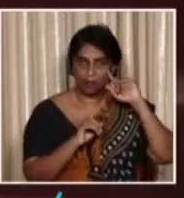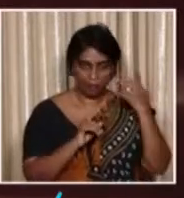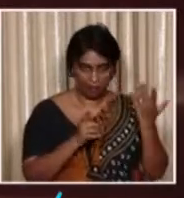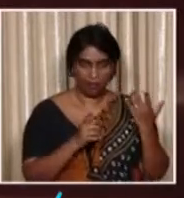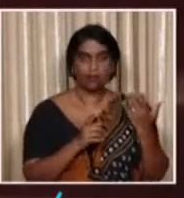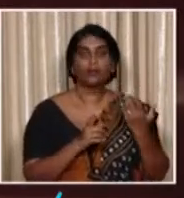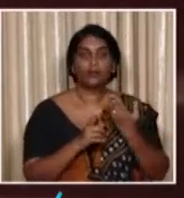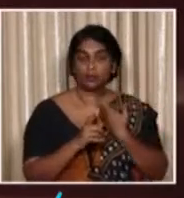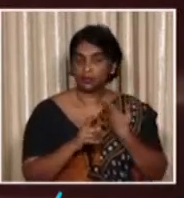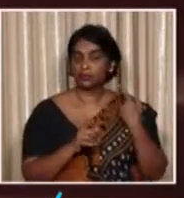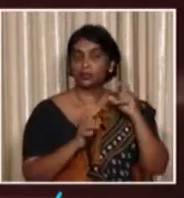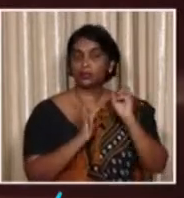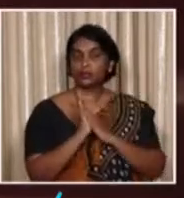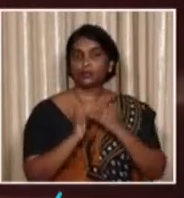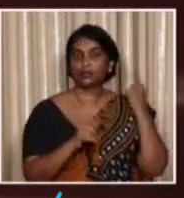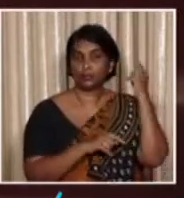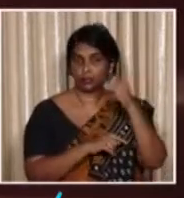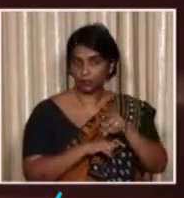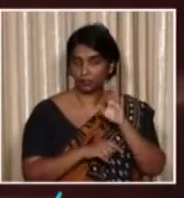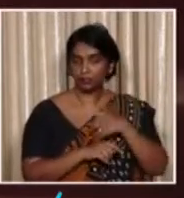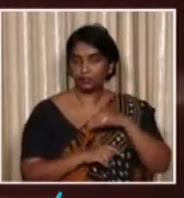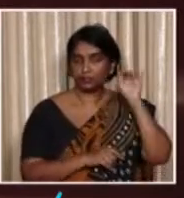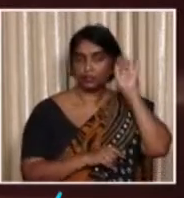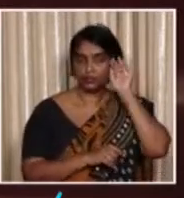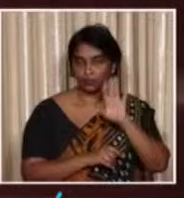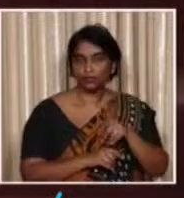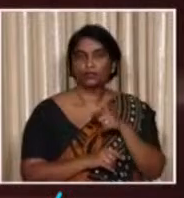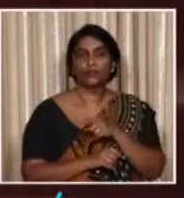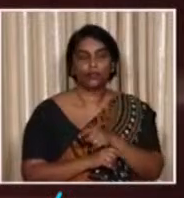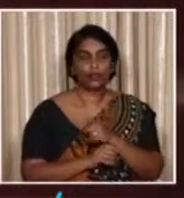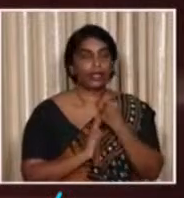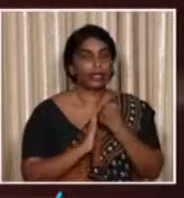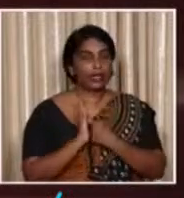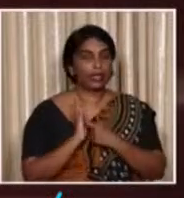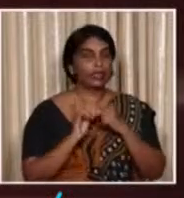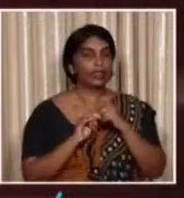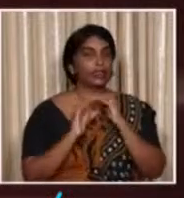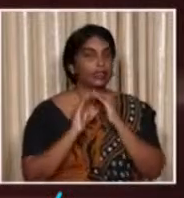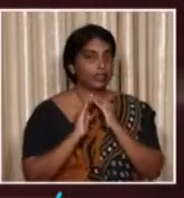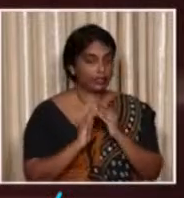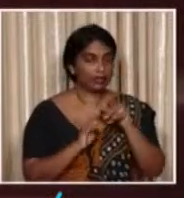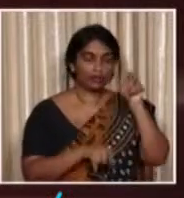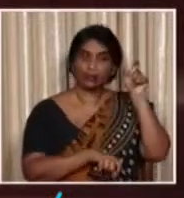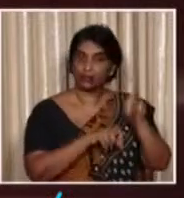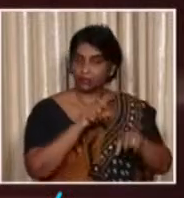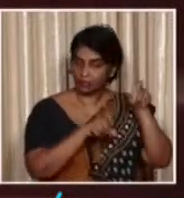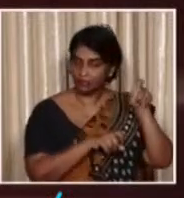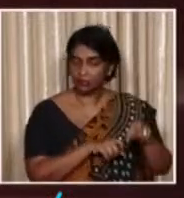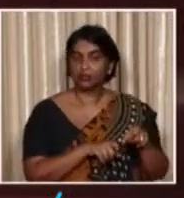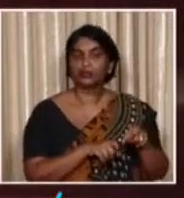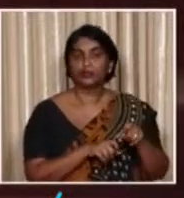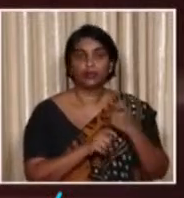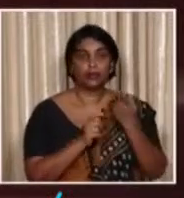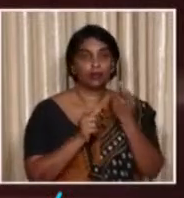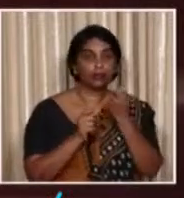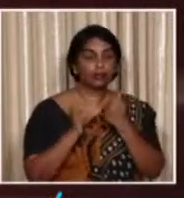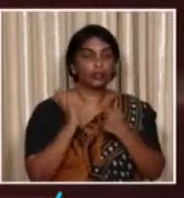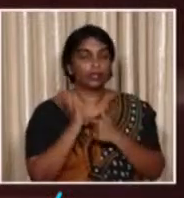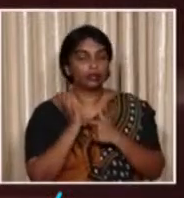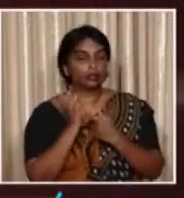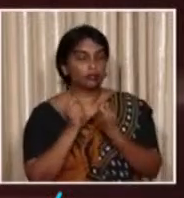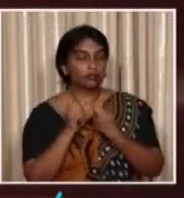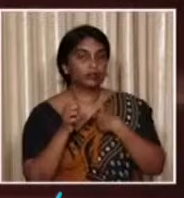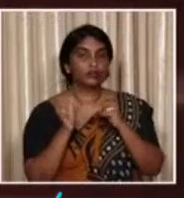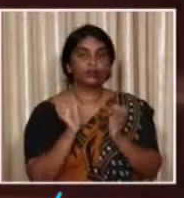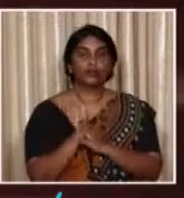අතර මා එම කමිටුවට ගිය අවස්ථාවේ දැනගත්තේ නීතිපති දෙපාර්තමේන්තුවේ නියෝජිතයන් වන්දි තක්සේරු කිරීමට